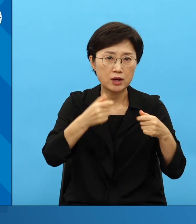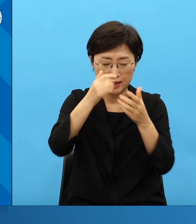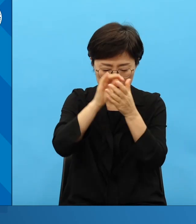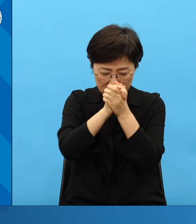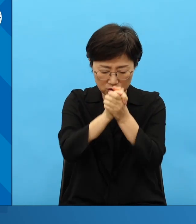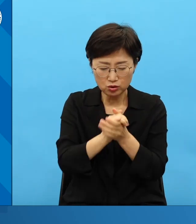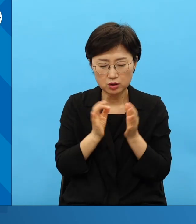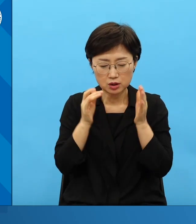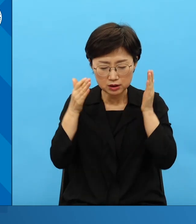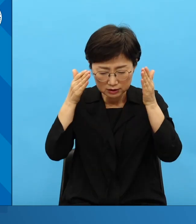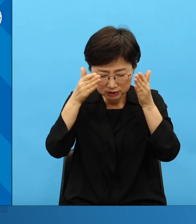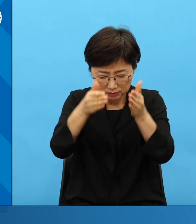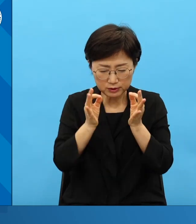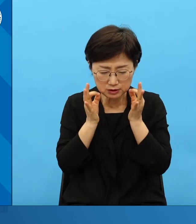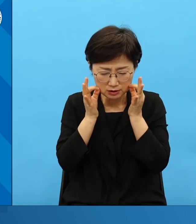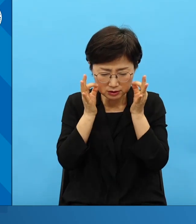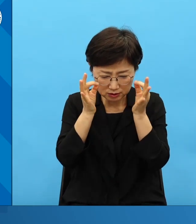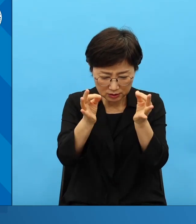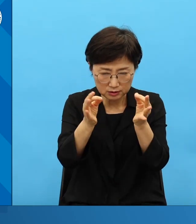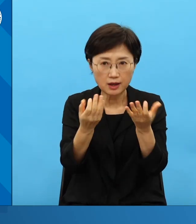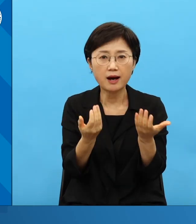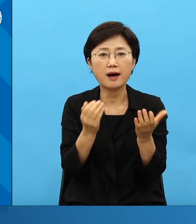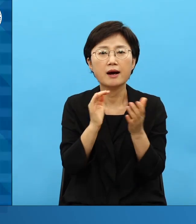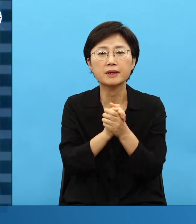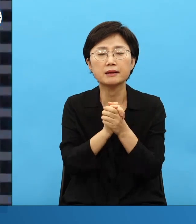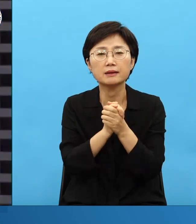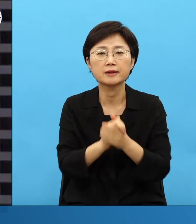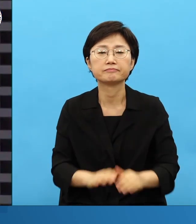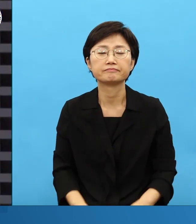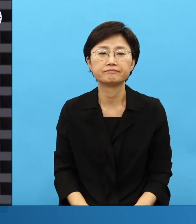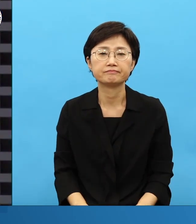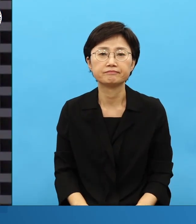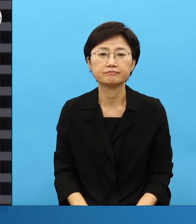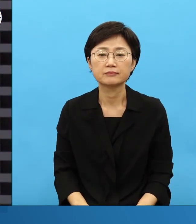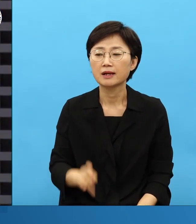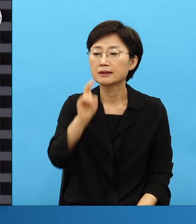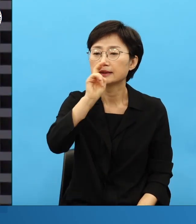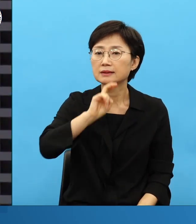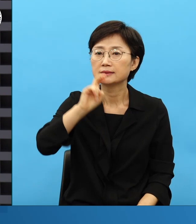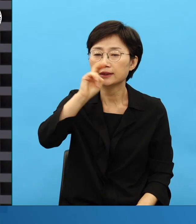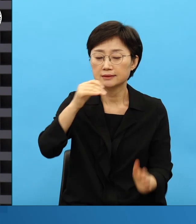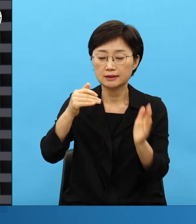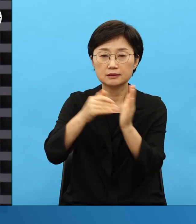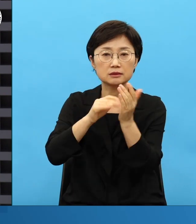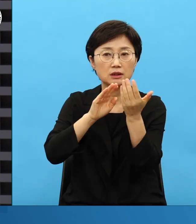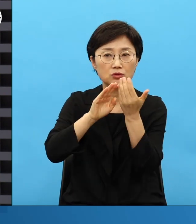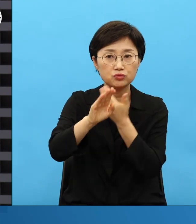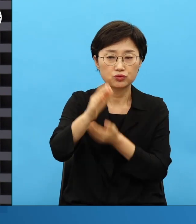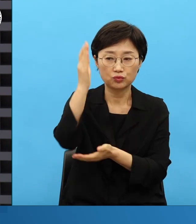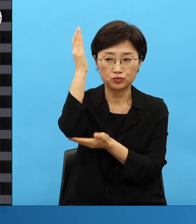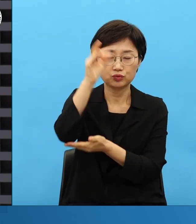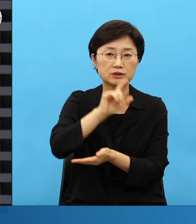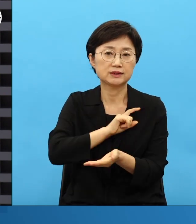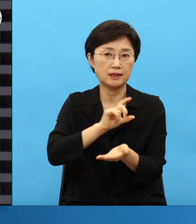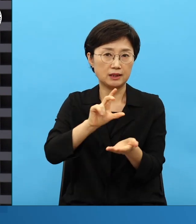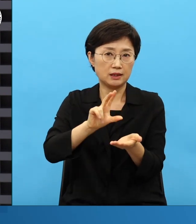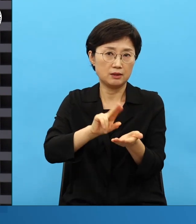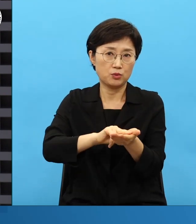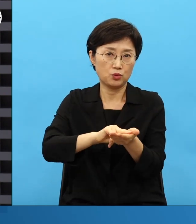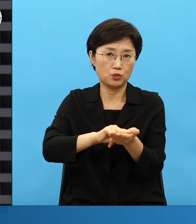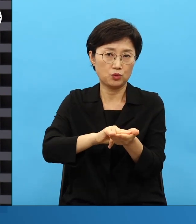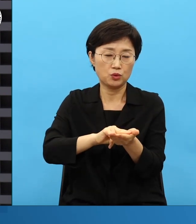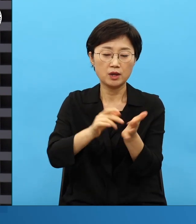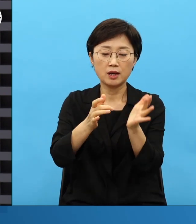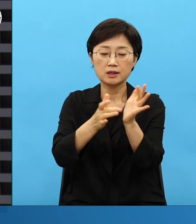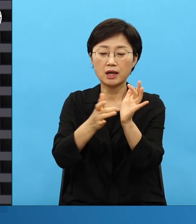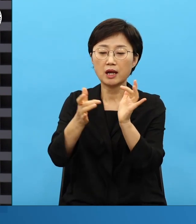오로지 기도하기를 힘쓰니라. 아멘. 다윗 찬양대 찬양 후에 참 성탄의 내용이라는